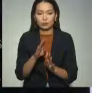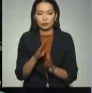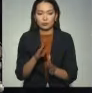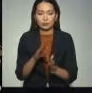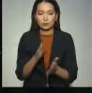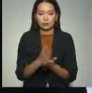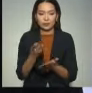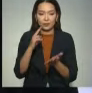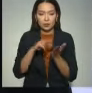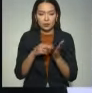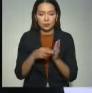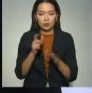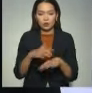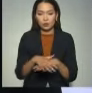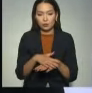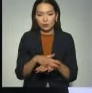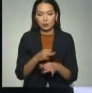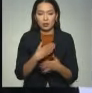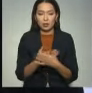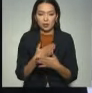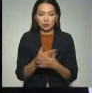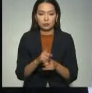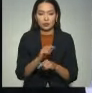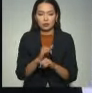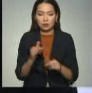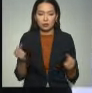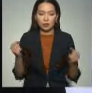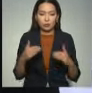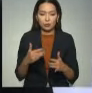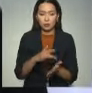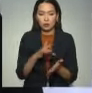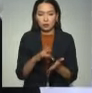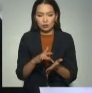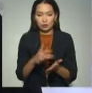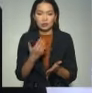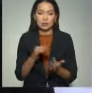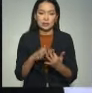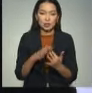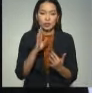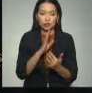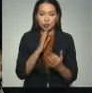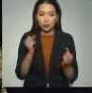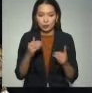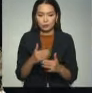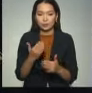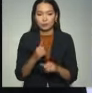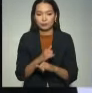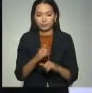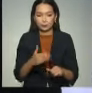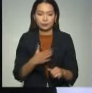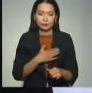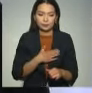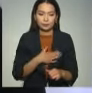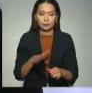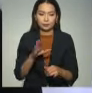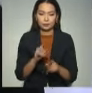два проекта «Корова на балконе» и «От поля до прилавка» объединили городскую женщину и сельскую женщину, то есть убрали этих посредников, которые нам как раз-то